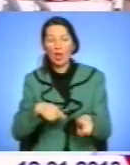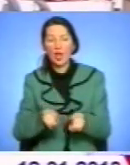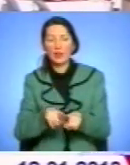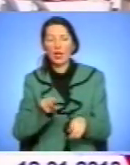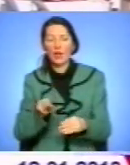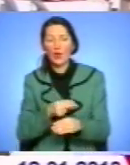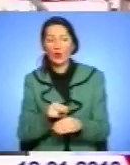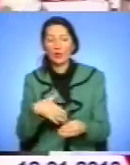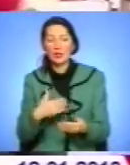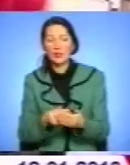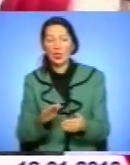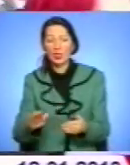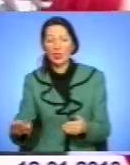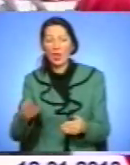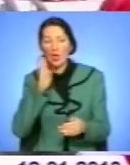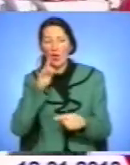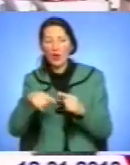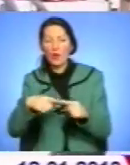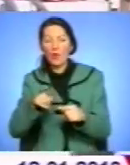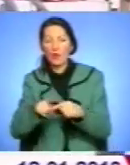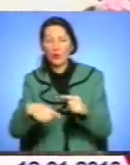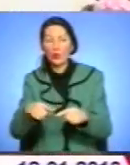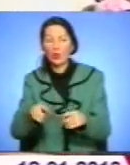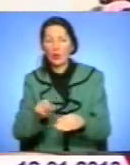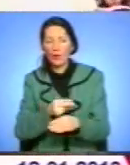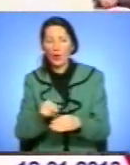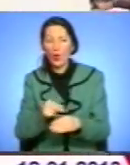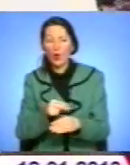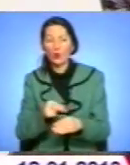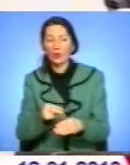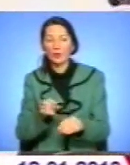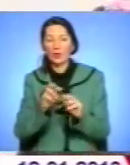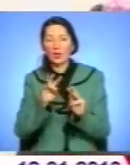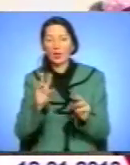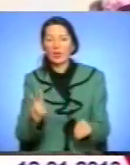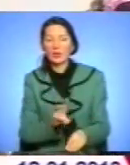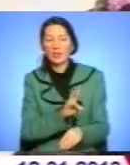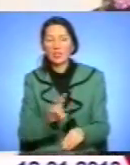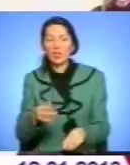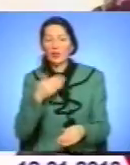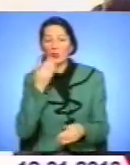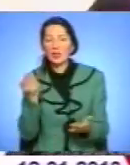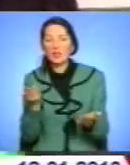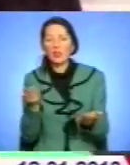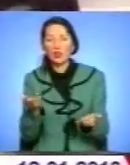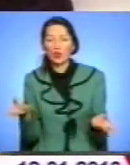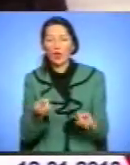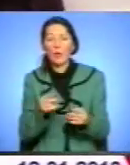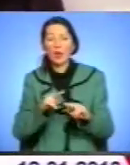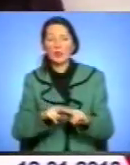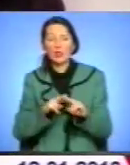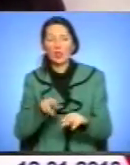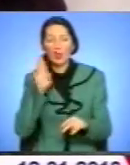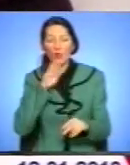і своїх дітей, внуків, правнуків виховую так само. Священиків часто запитують, навіщо треба освячувати воду.